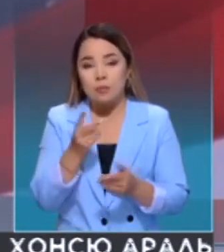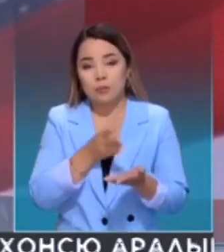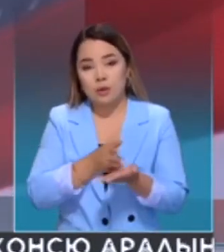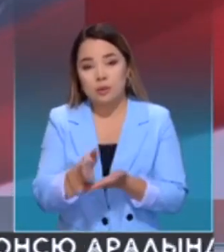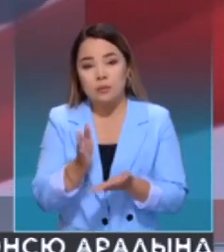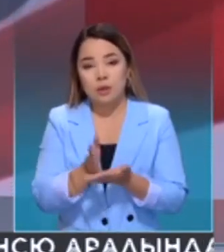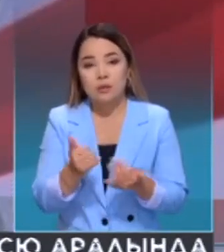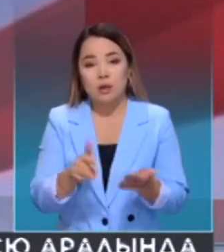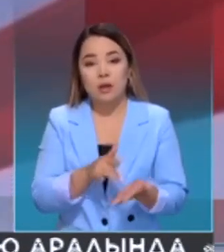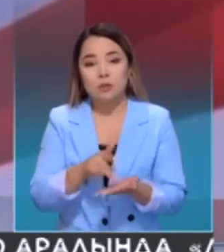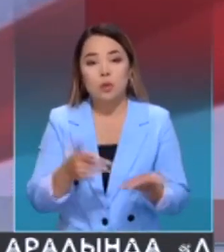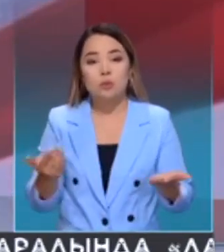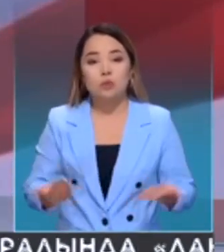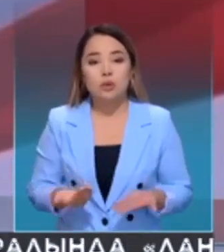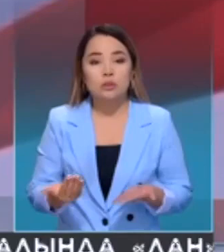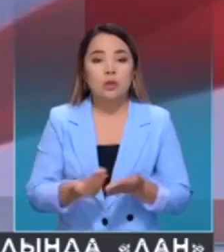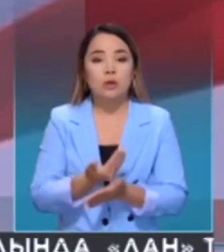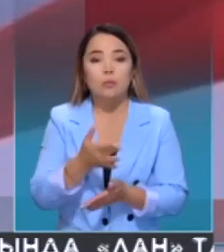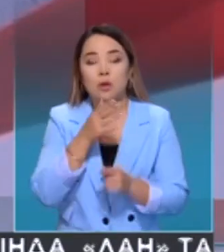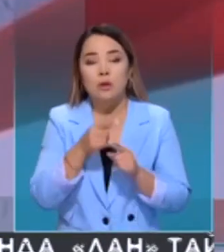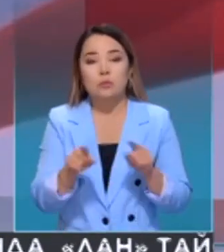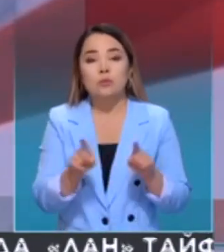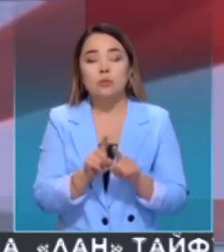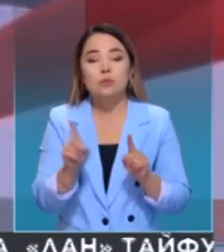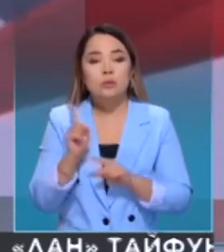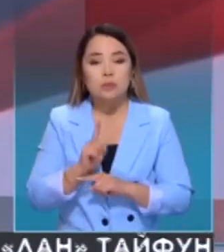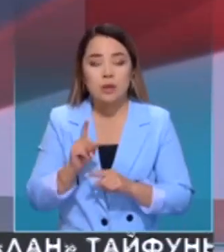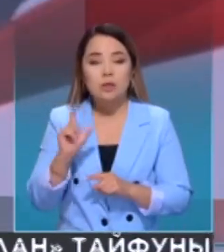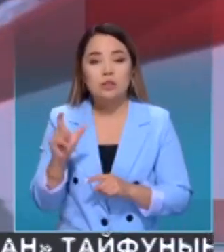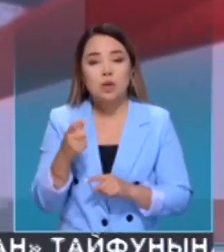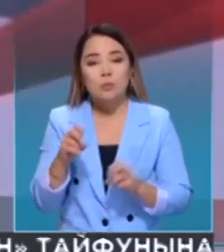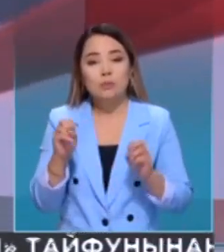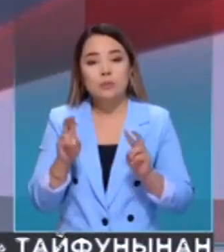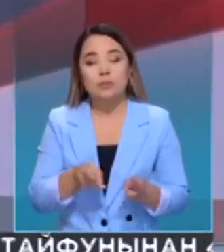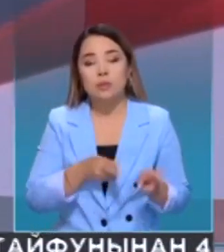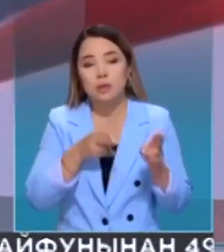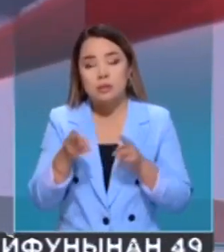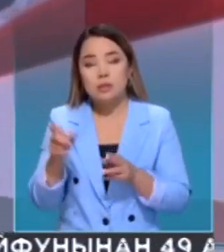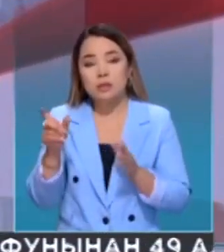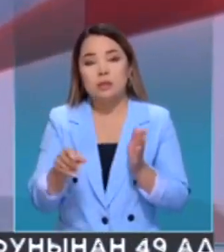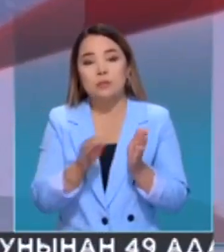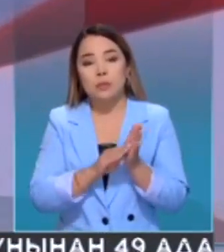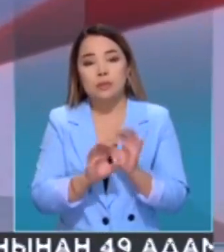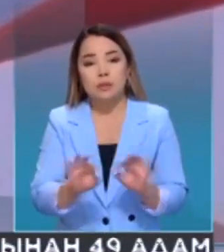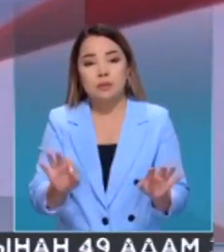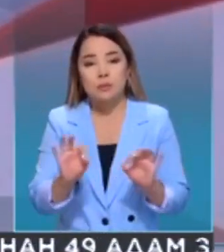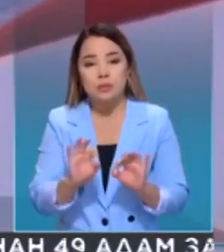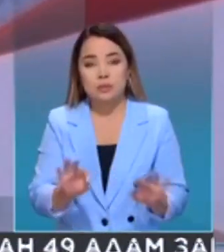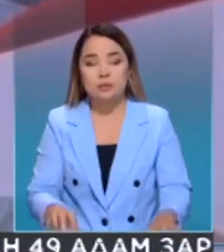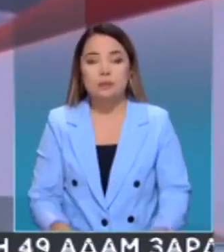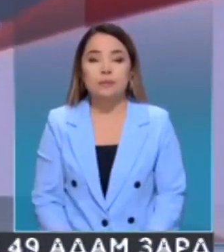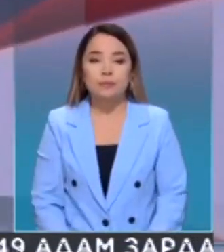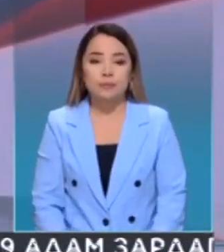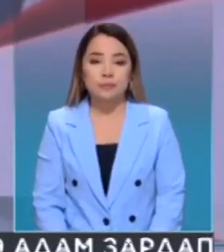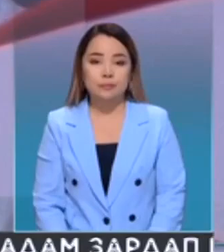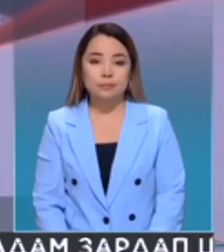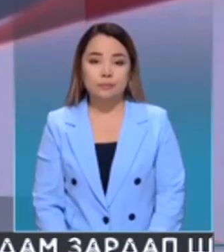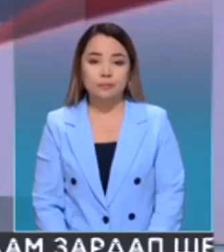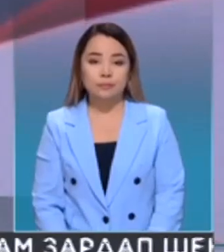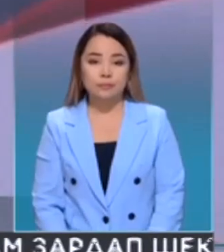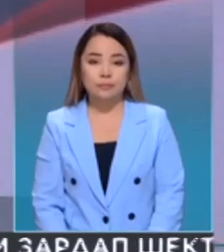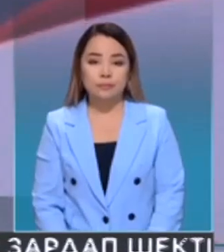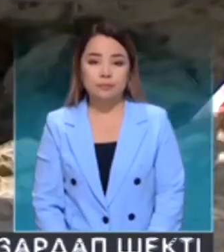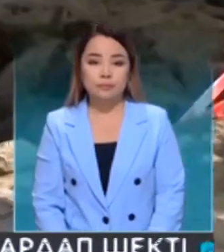бағамдады. Қала тұрғындары жаңа маусымына не күтеді? Екібастұзға арнайы барған әріптесім Елдос Есенбулдың бейнематериалы.